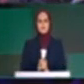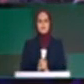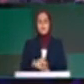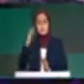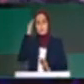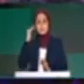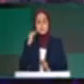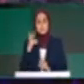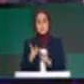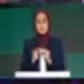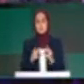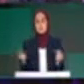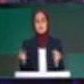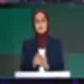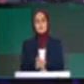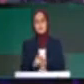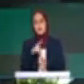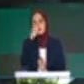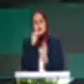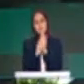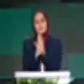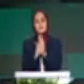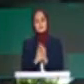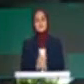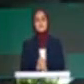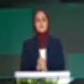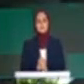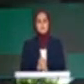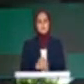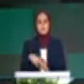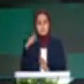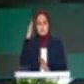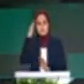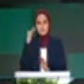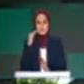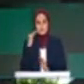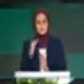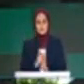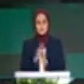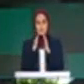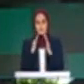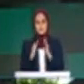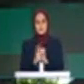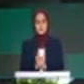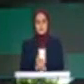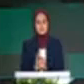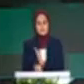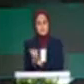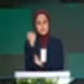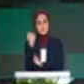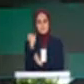اتجاه لقدام واتجاه الوقفة جنب بعض. دكتور علاء عايز، مساء الخير.